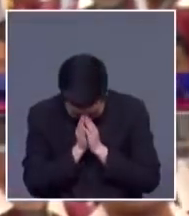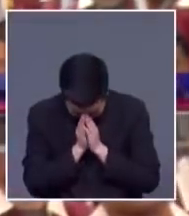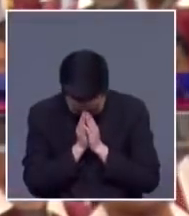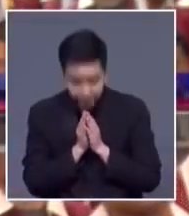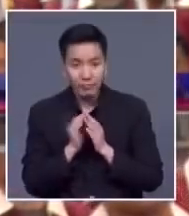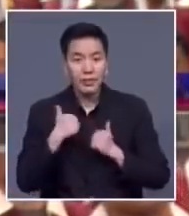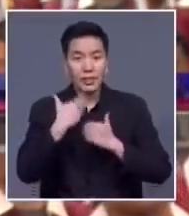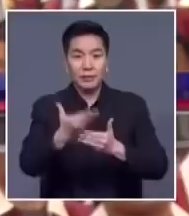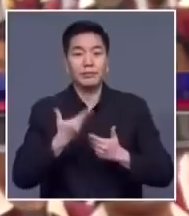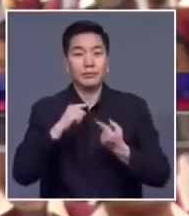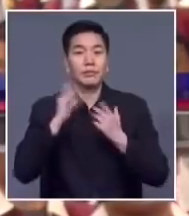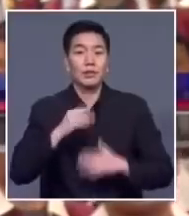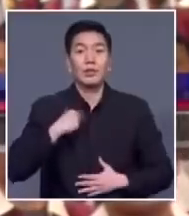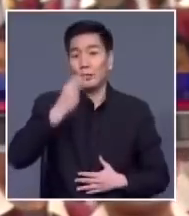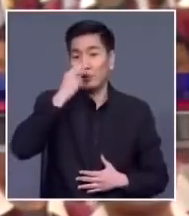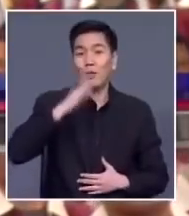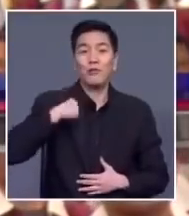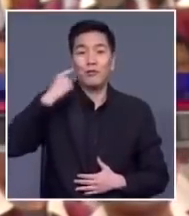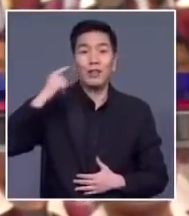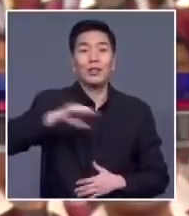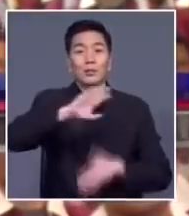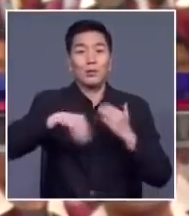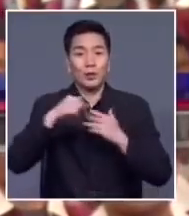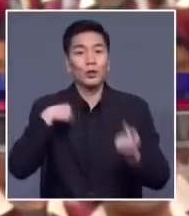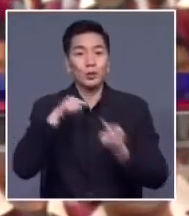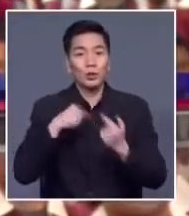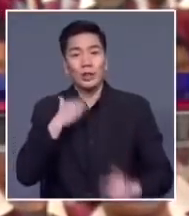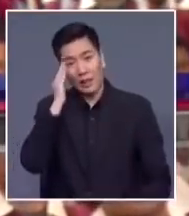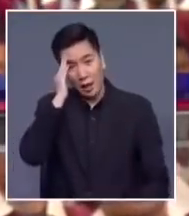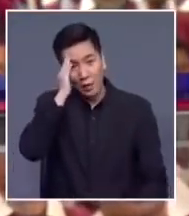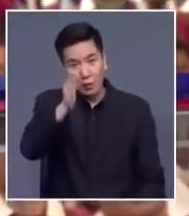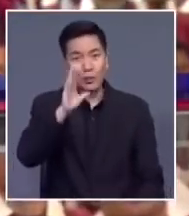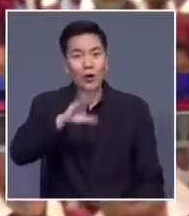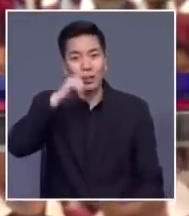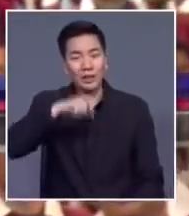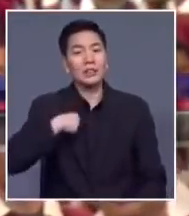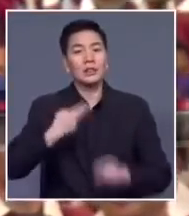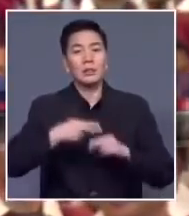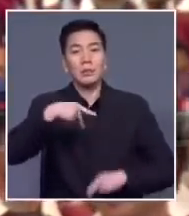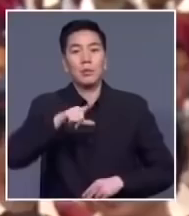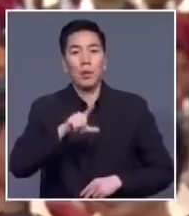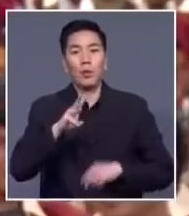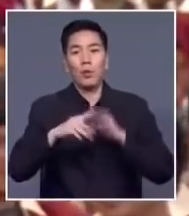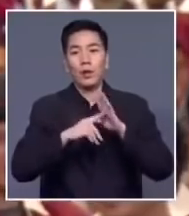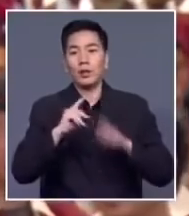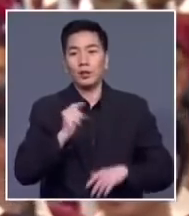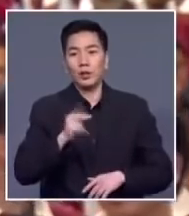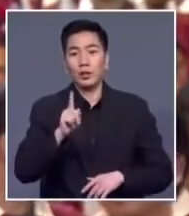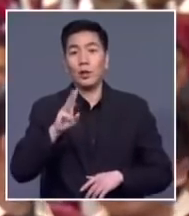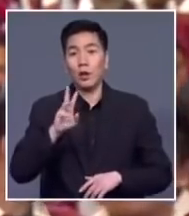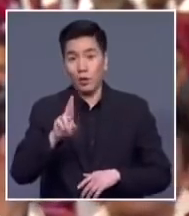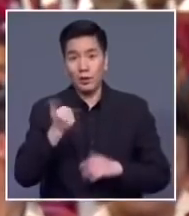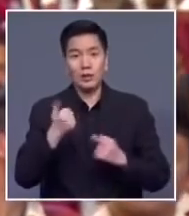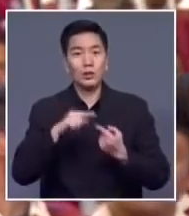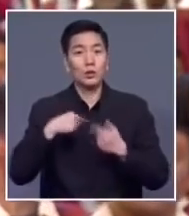สวัสดีครับต้อนรับคุณผู้ชมคุณผู้ฟังทุกท่านเข้าสู่รายการเดินหน้าประเทศไทยนะครับวันนี้ทุกท่านอยู่กับผมพลวัฒน์ภูพิพัฒน์ครับณขณะนี้นะครับเราอยู่กัน